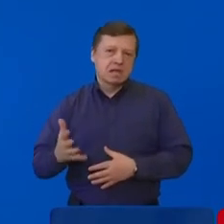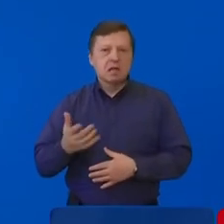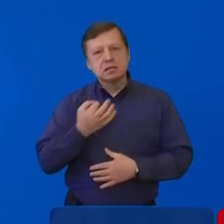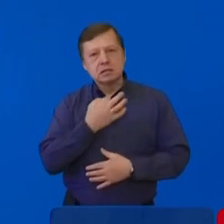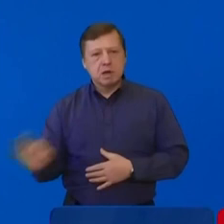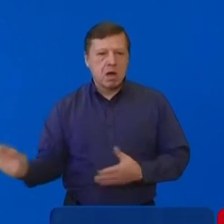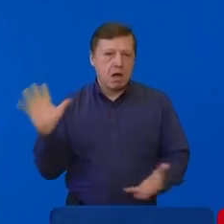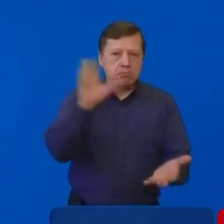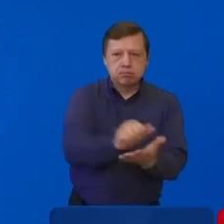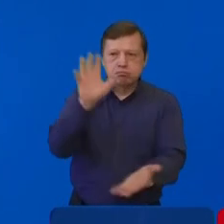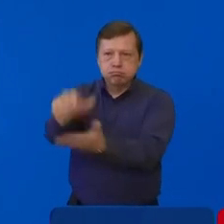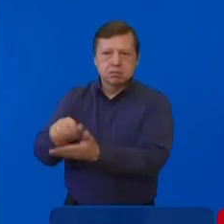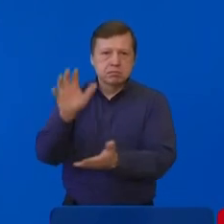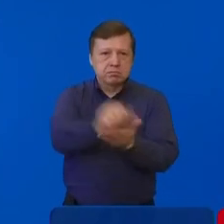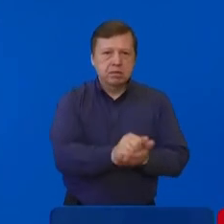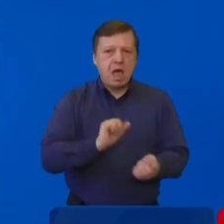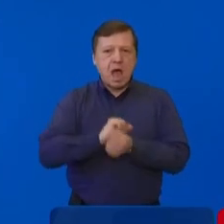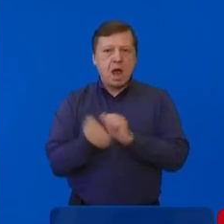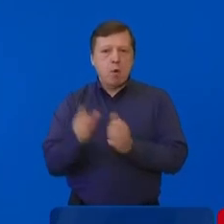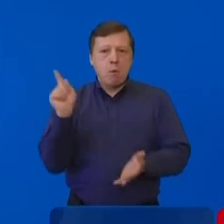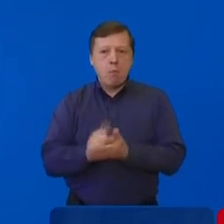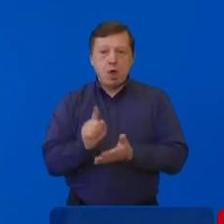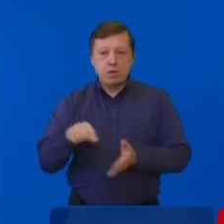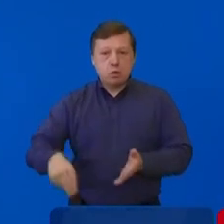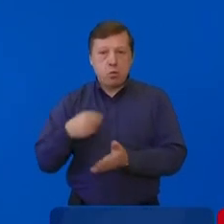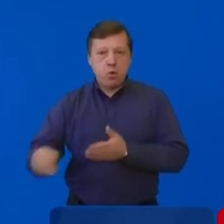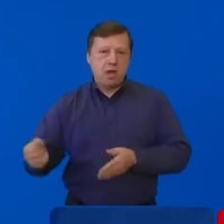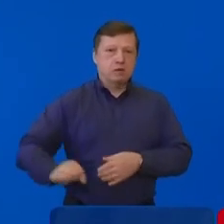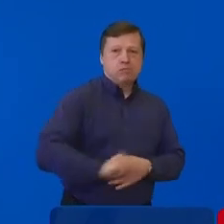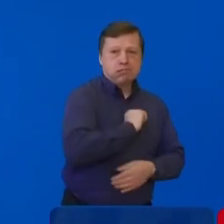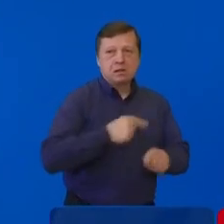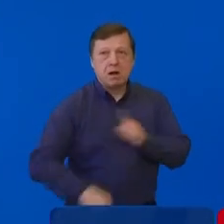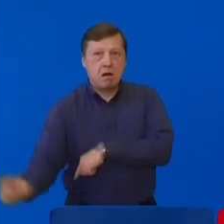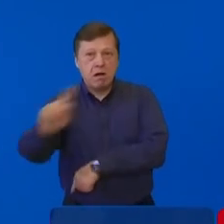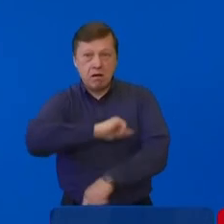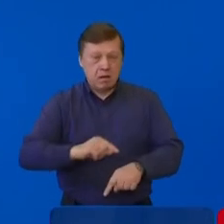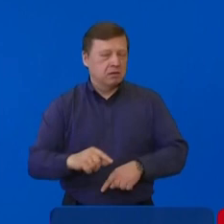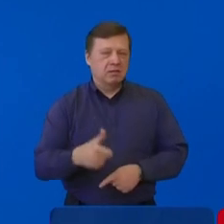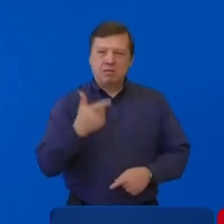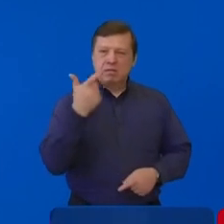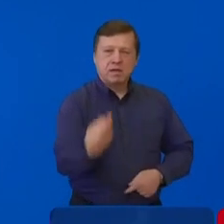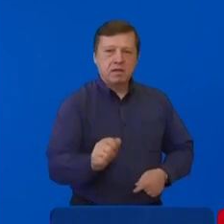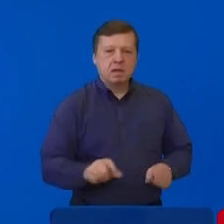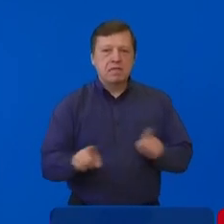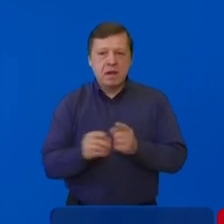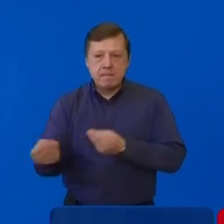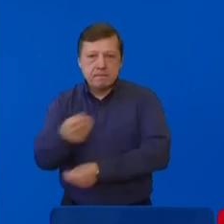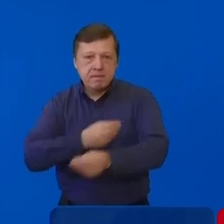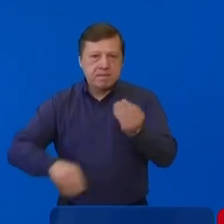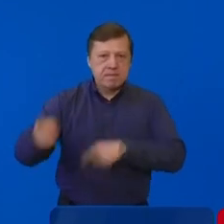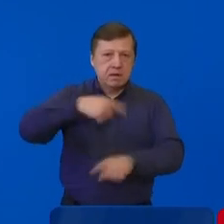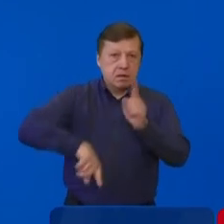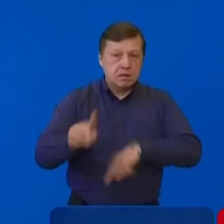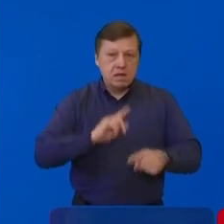będą próbowały uciekać z podatkami z Polski, będą próbowały uciekać z płynnością, a w szczególności będą